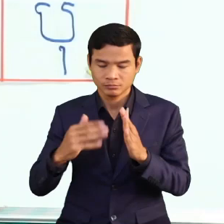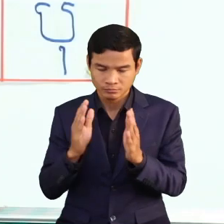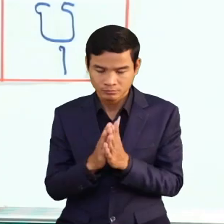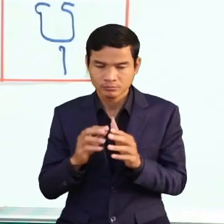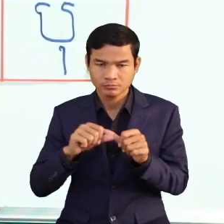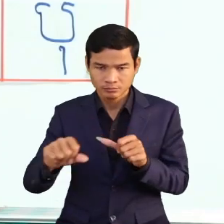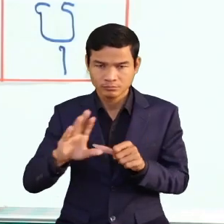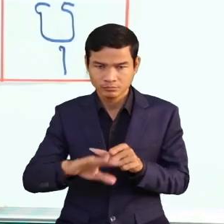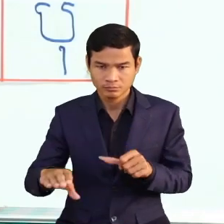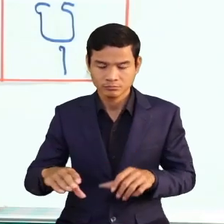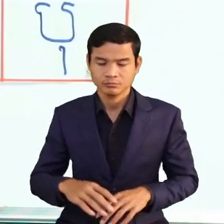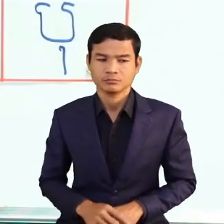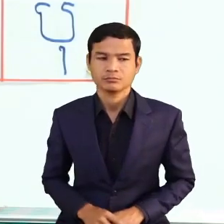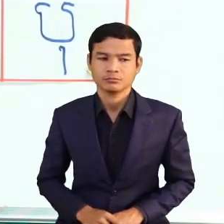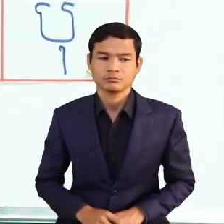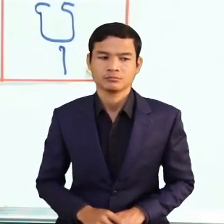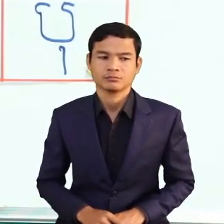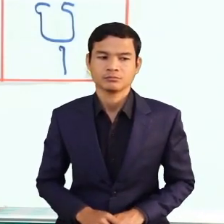ទៀត